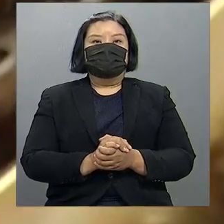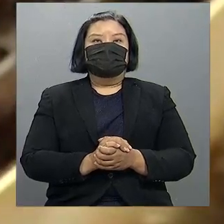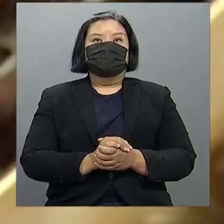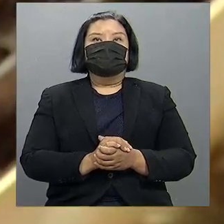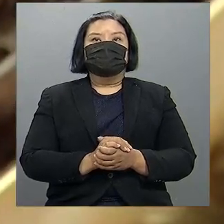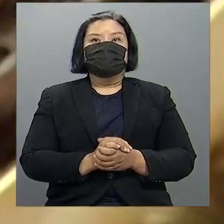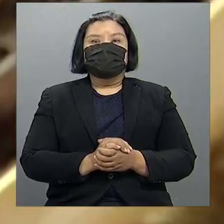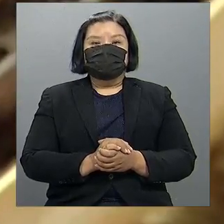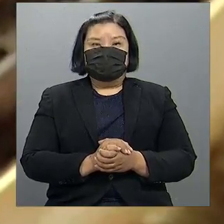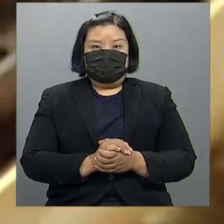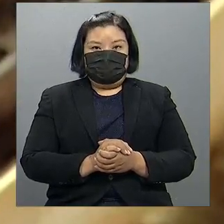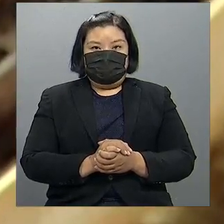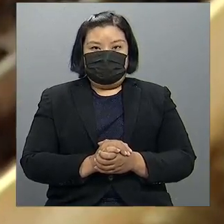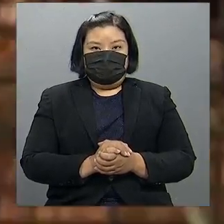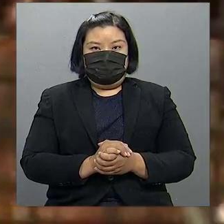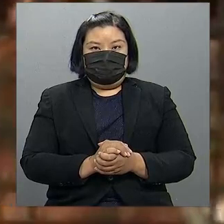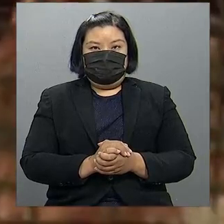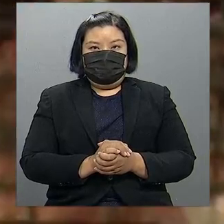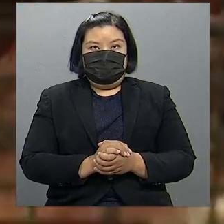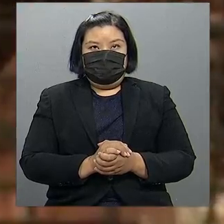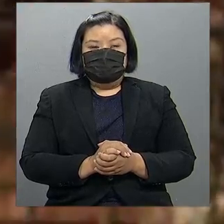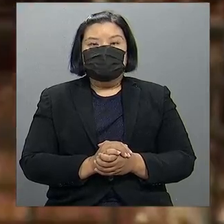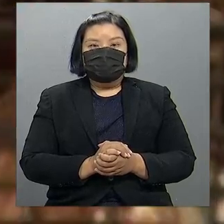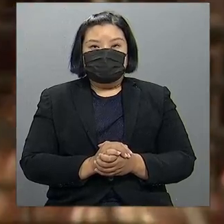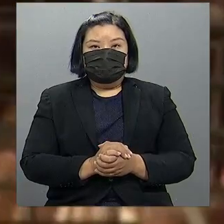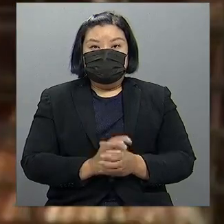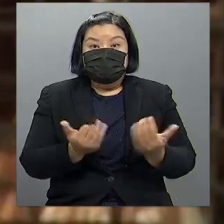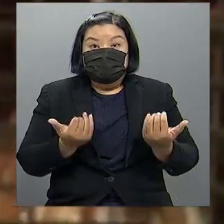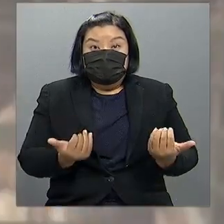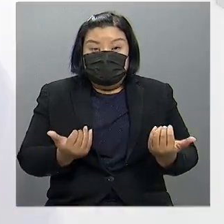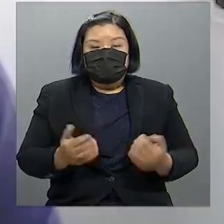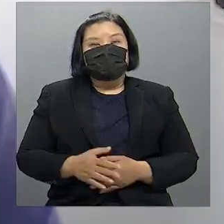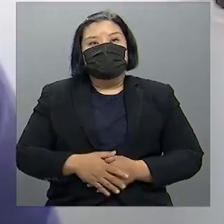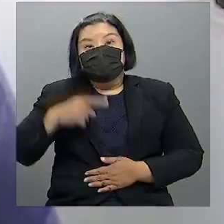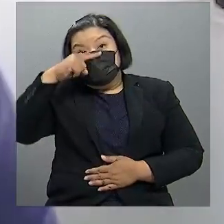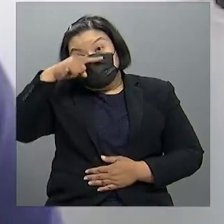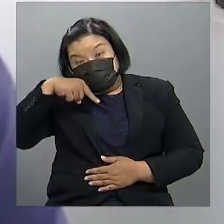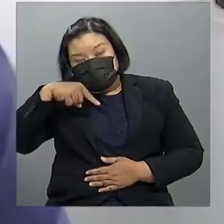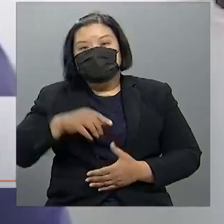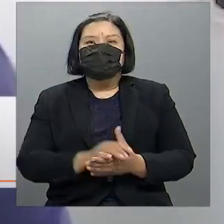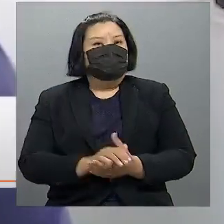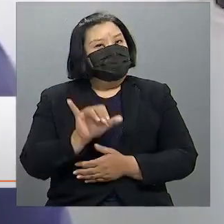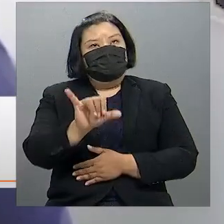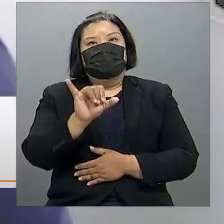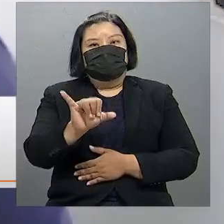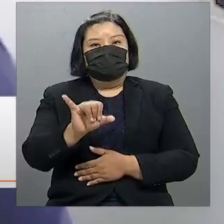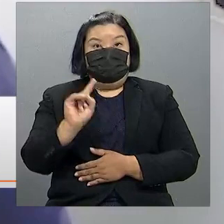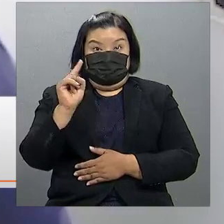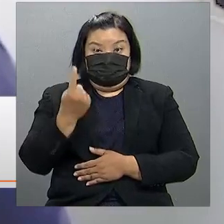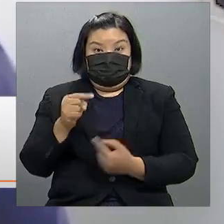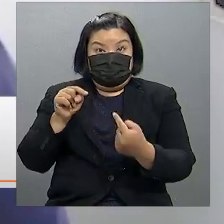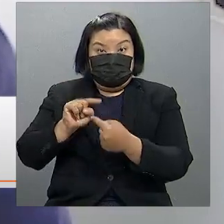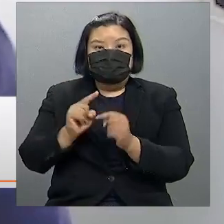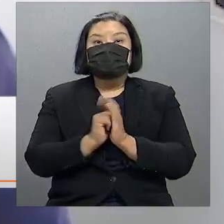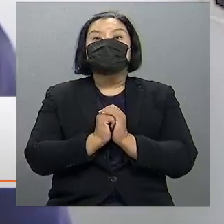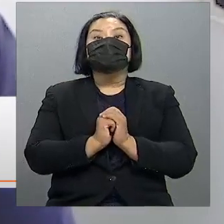จริงๆแล้วต้องบอกว่าณปัจจุบันนะครับเรายังไม่พบสายพันธุ์นี้ในประเทศไทยสายพันธุ์ที่เราพบที่ประเทศจีนเนี่ยจริงๆแล้วมันเป็นลักษณะของเ